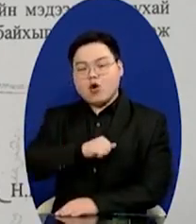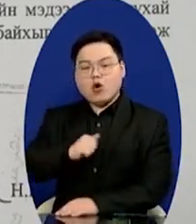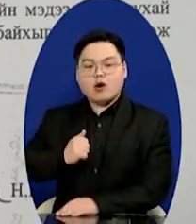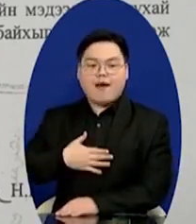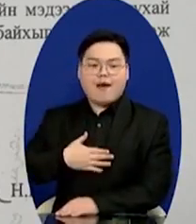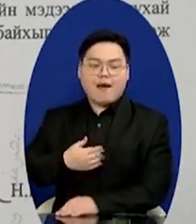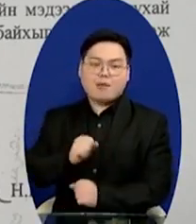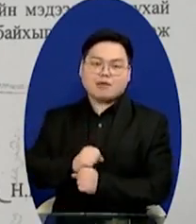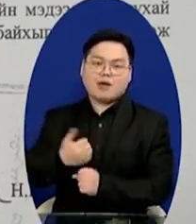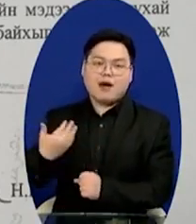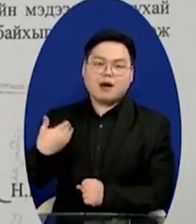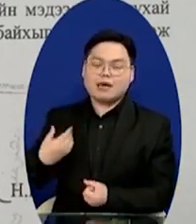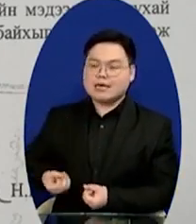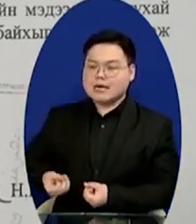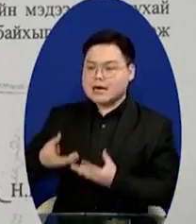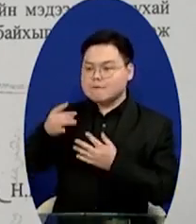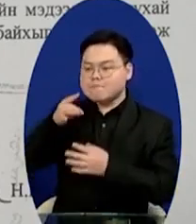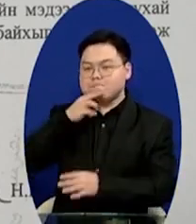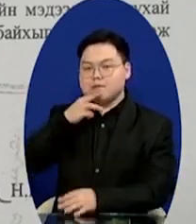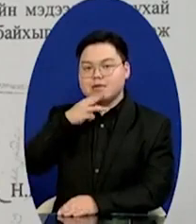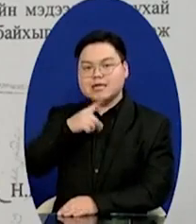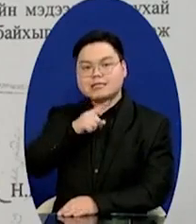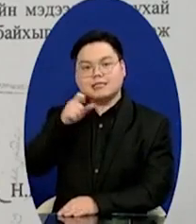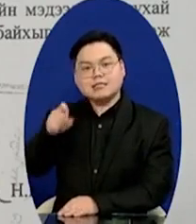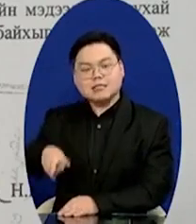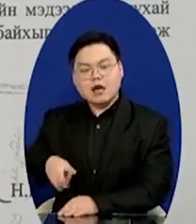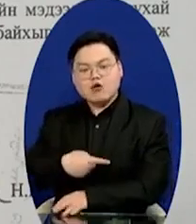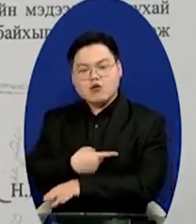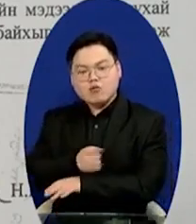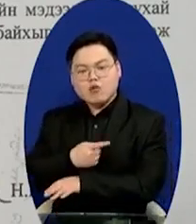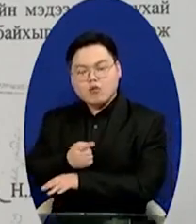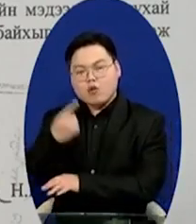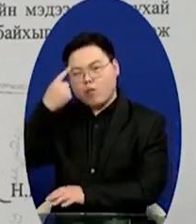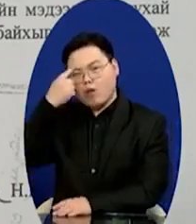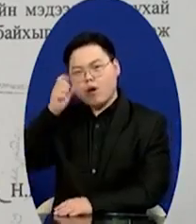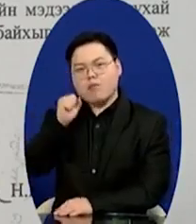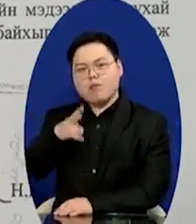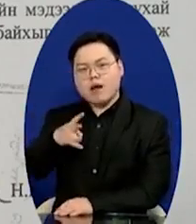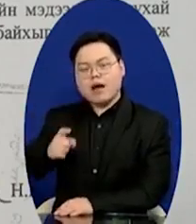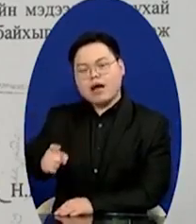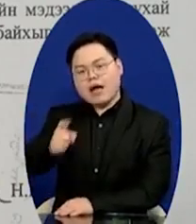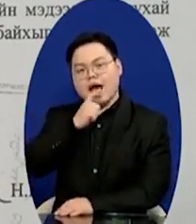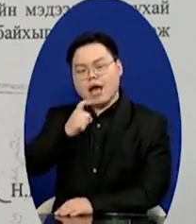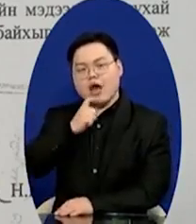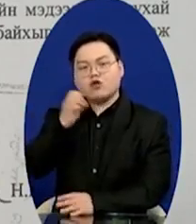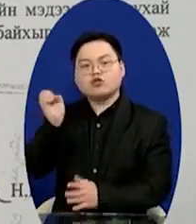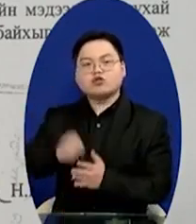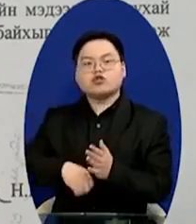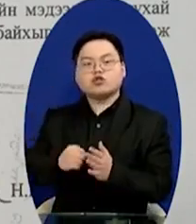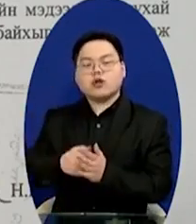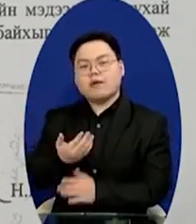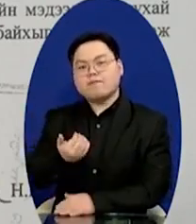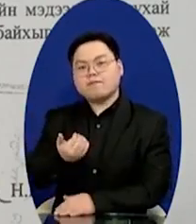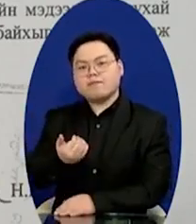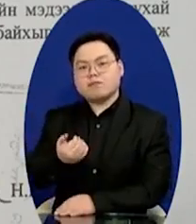хариуцж гарч буй зээлийн мэдээллийг тухай бүрт нь Монгол банкнд ирүүлж байхыг үүрэг болгож байна гэсэн ийм бичиг явуулсан